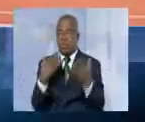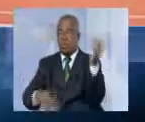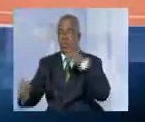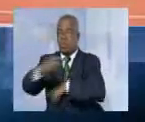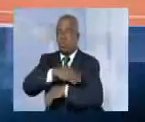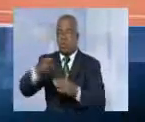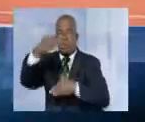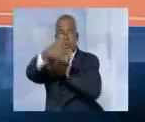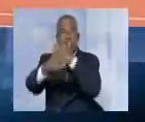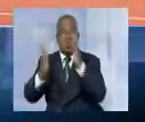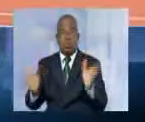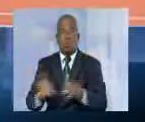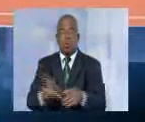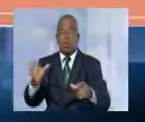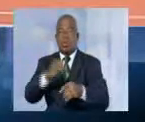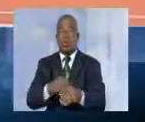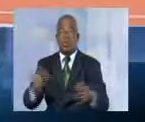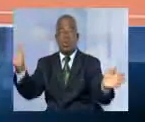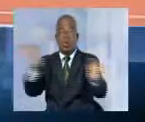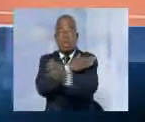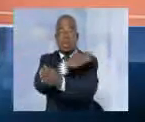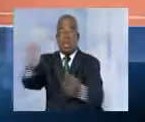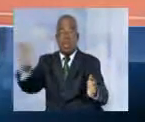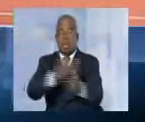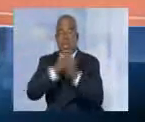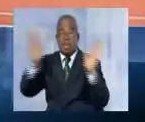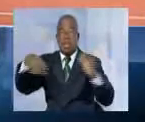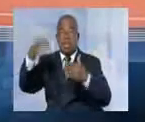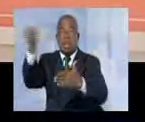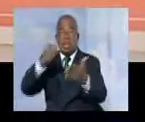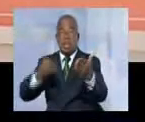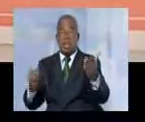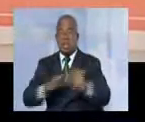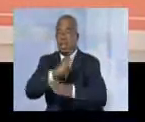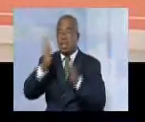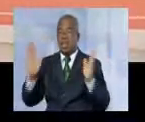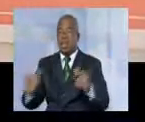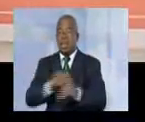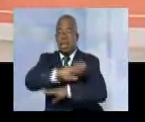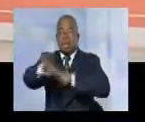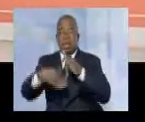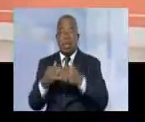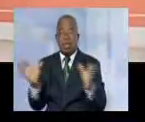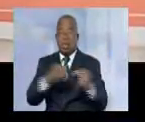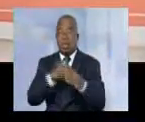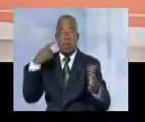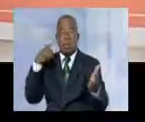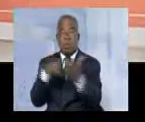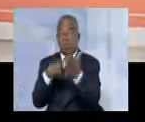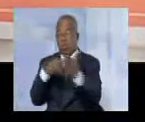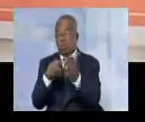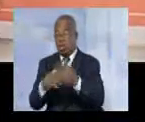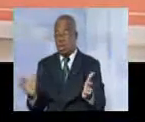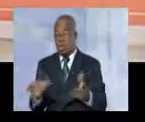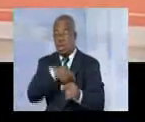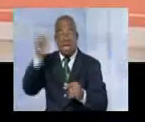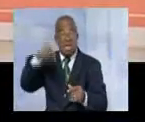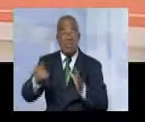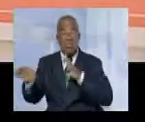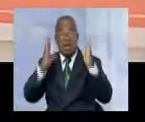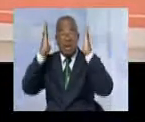constats par voie d'huissier, de requérir également l'aide des auteurs pour être vigilant sur l'utilisation de